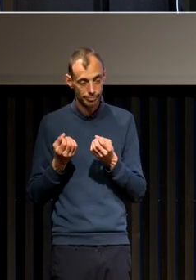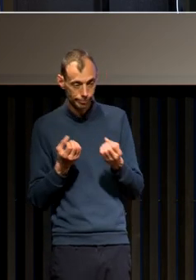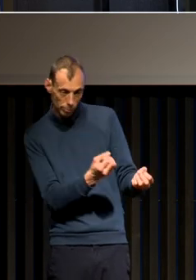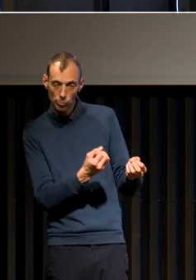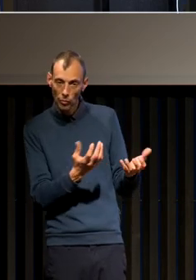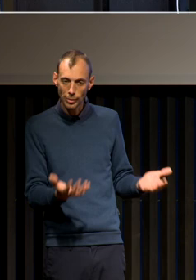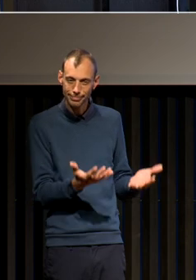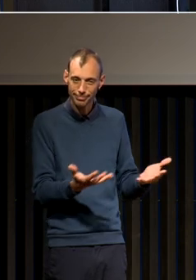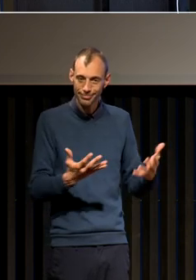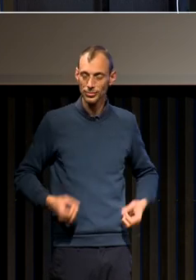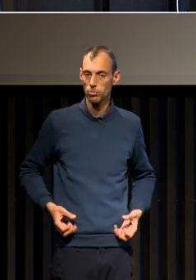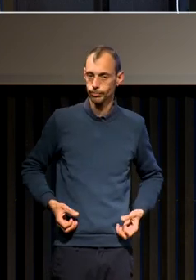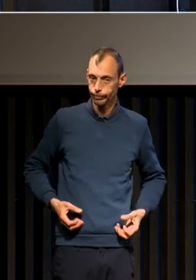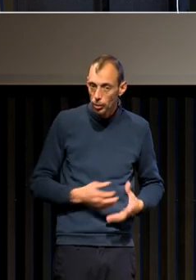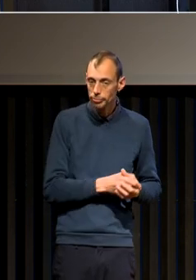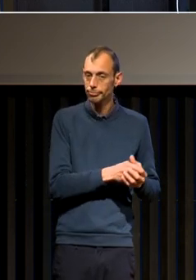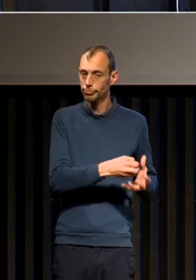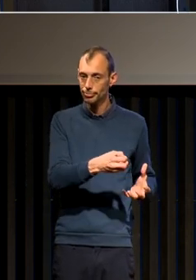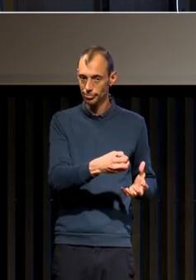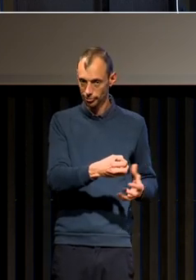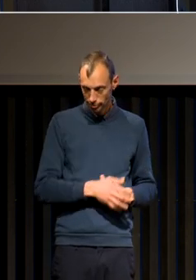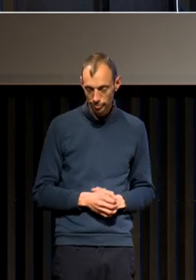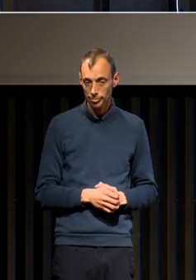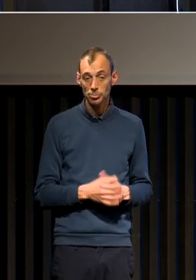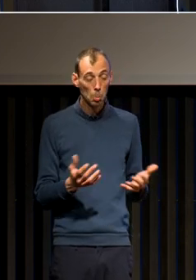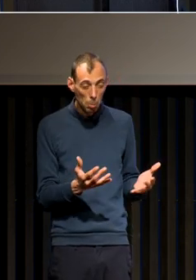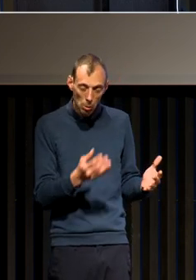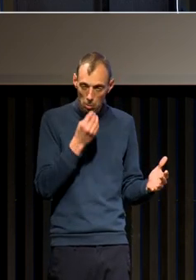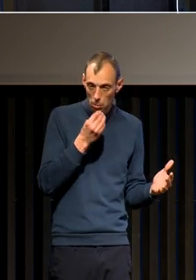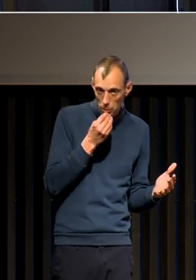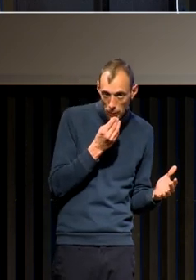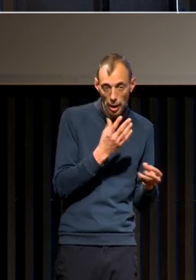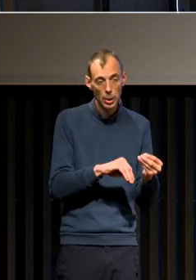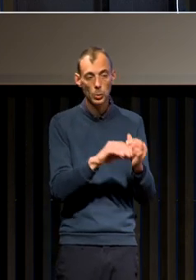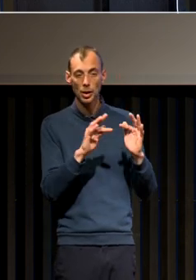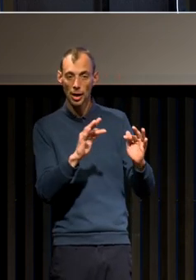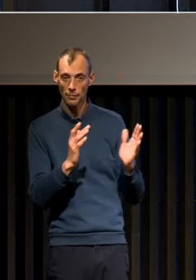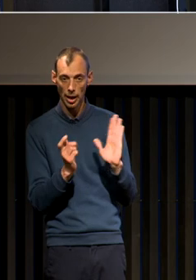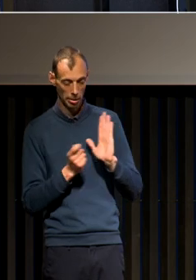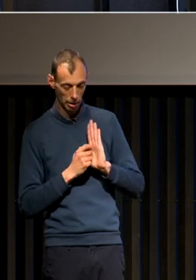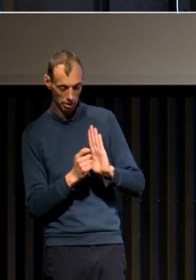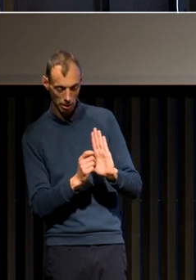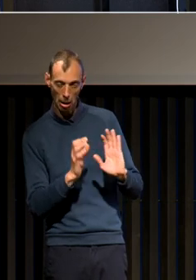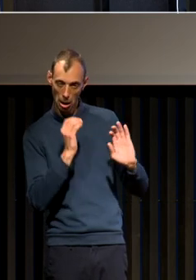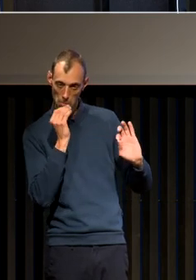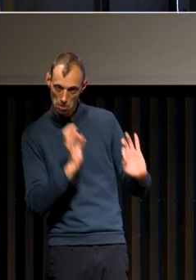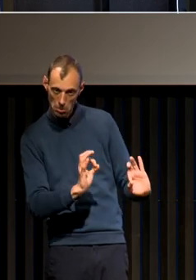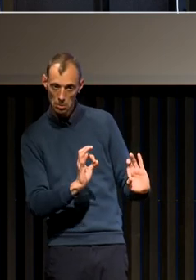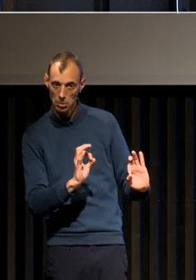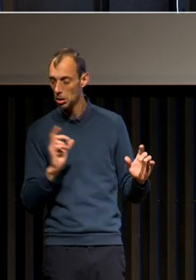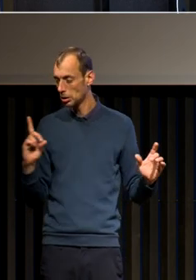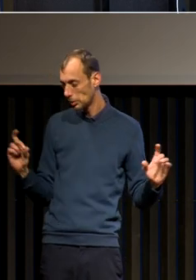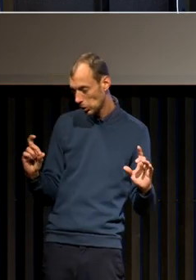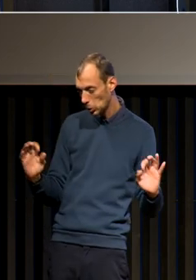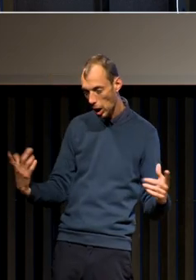une optimisation de l'ovulation et une meilleure synchronisation de l'ovocyte et des